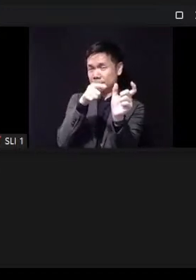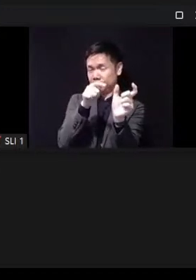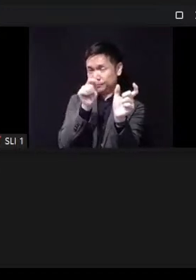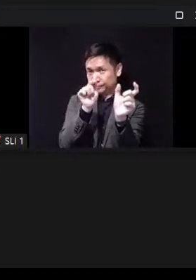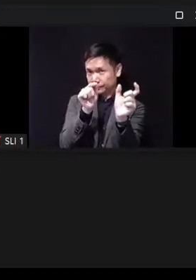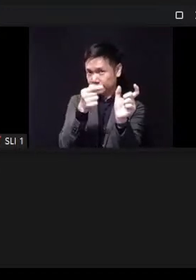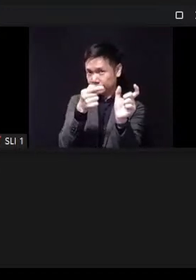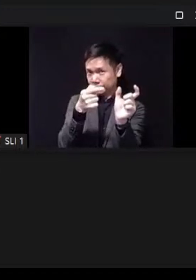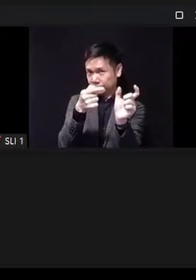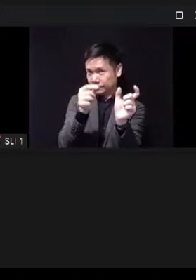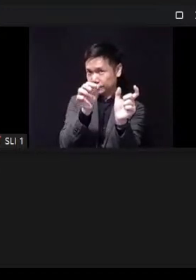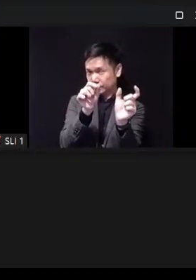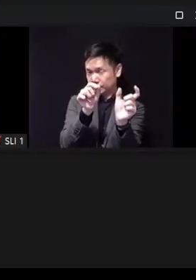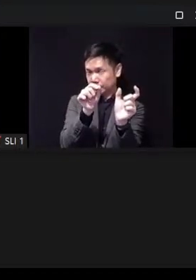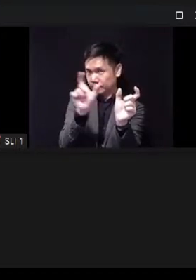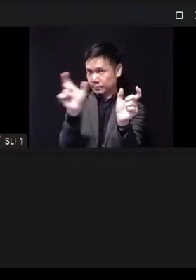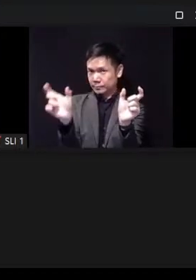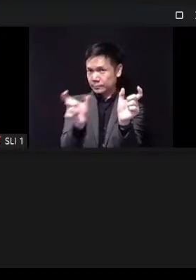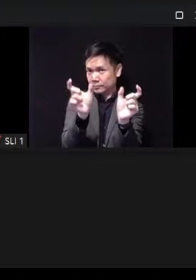добавить слова